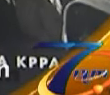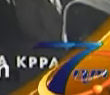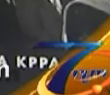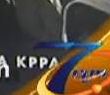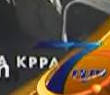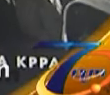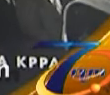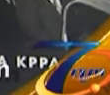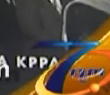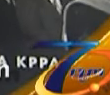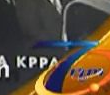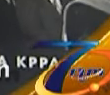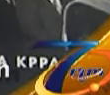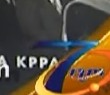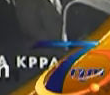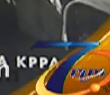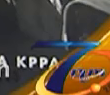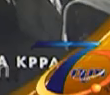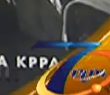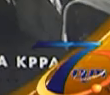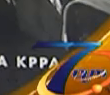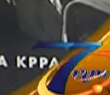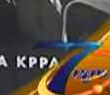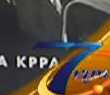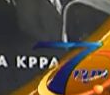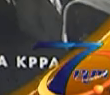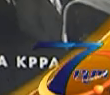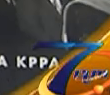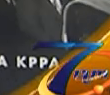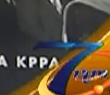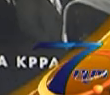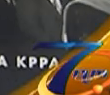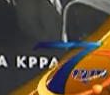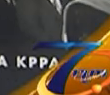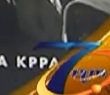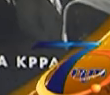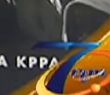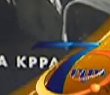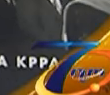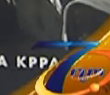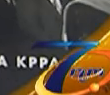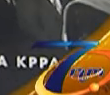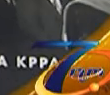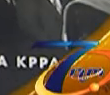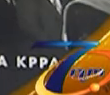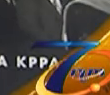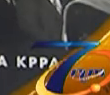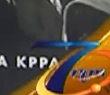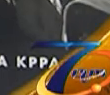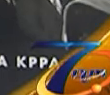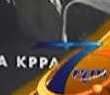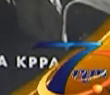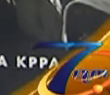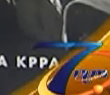Sepanjang 70 tahun penubuhannya, RTM telah melalui pelbagai fasa